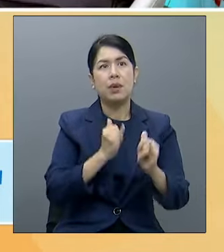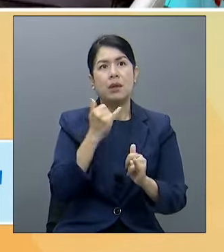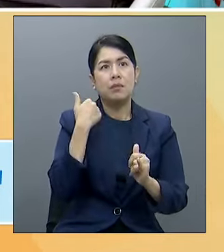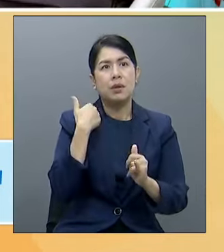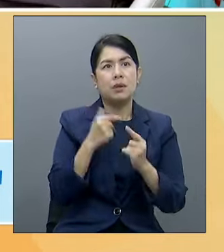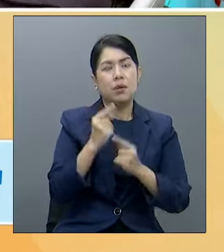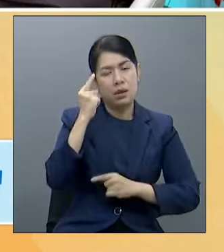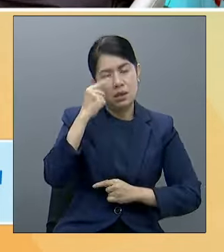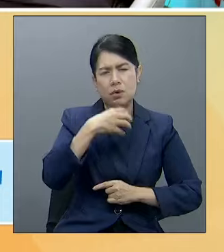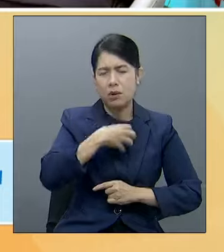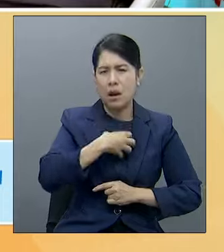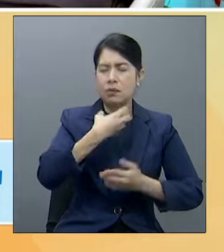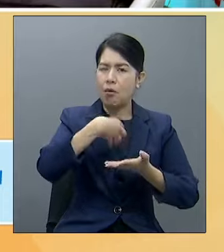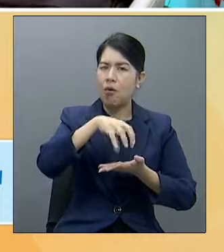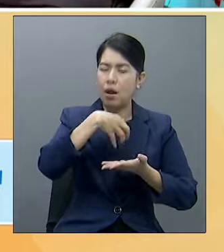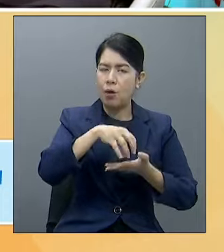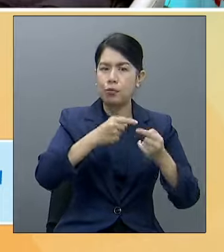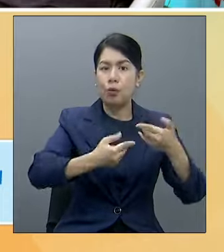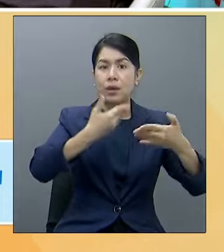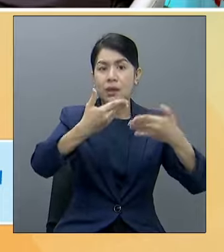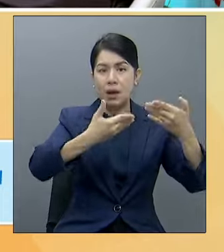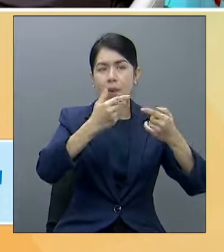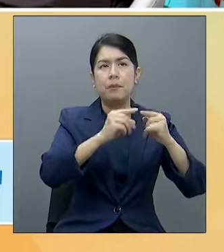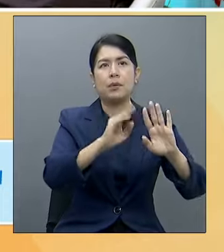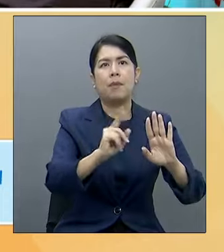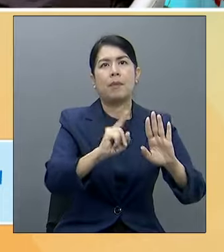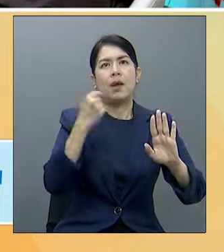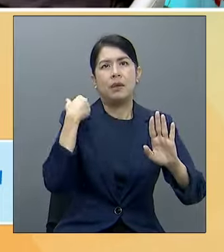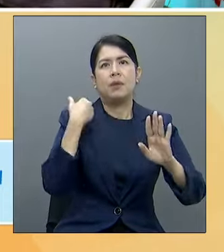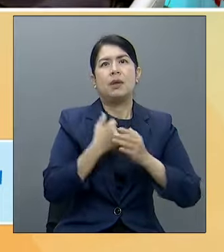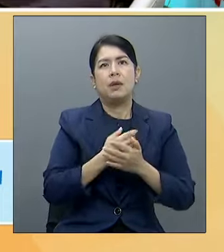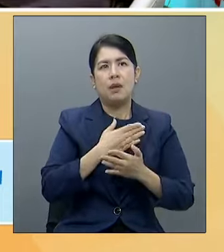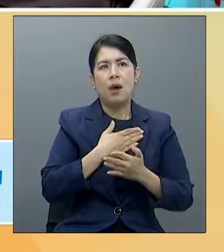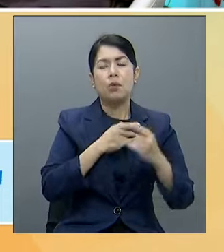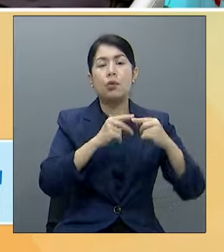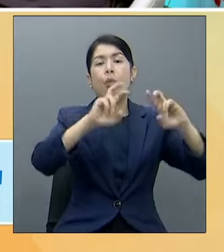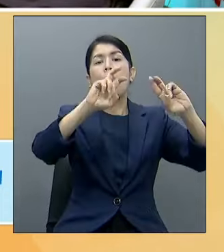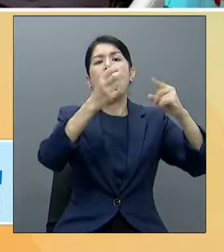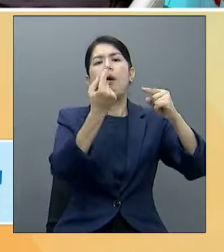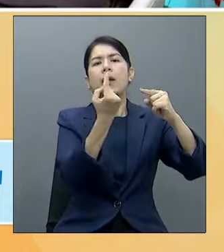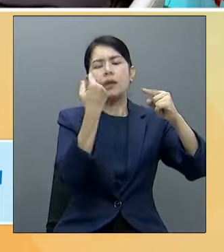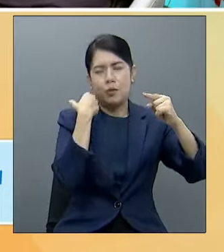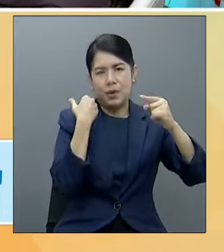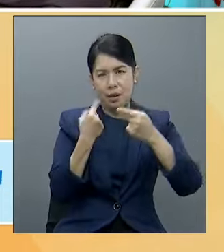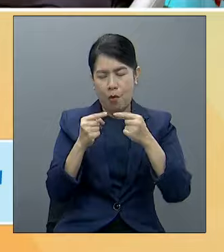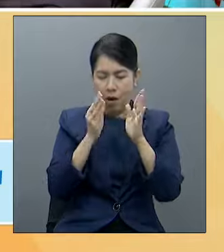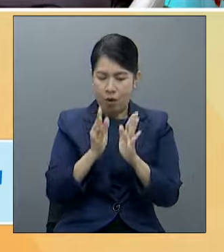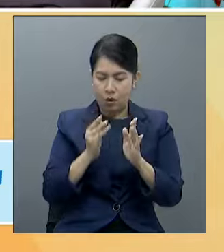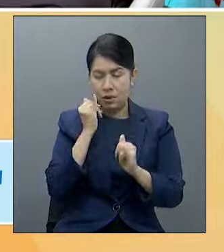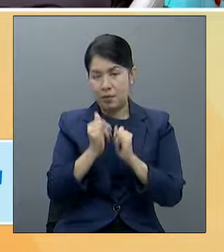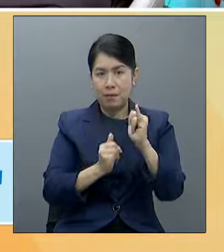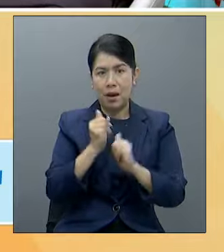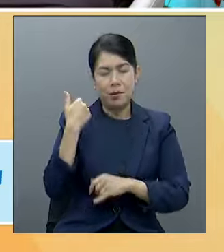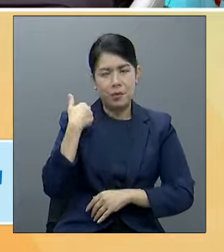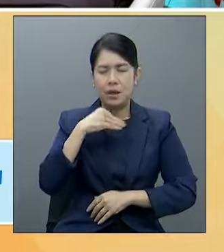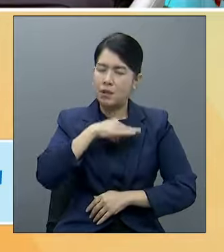รื่องราวแบบไหนมาร่วมกับเราเอาแค่คอนเซ็ปต์ใหญ ่ เพื่อทำให้เห็นว่าเออมันมีเรื่องเล่าแบบนี้นะแล้วเขามา